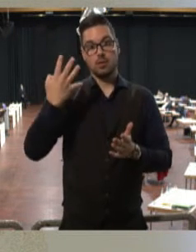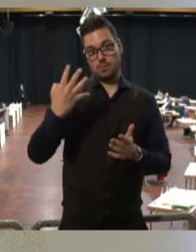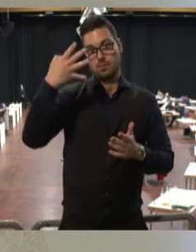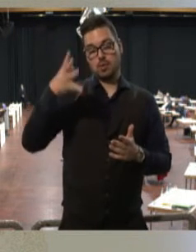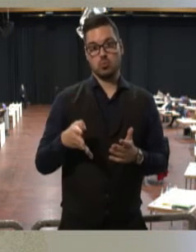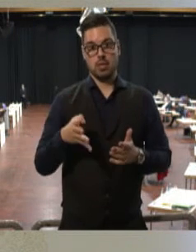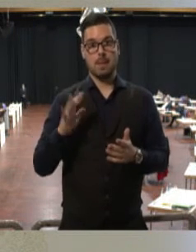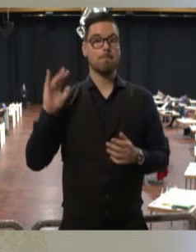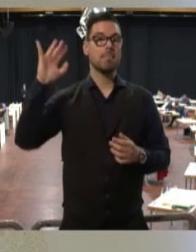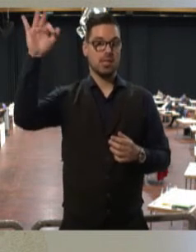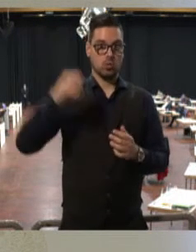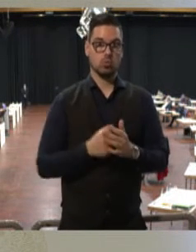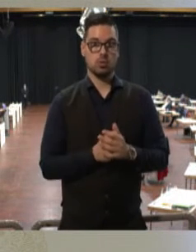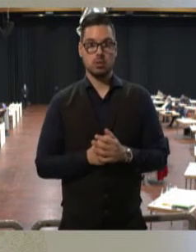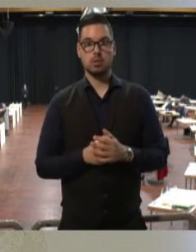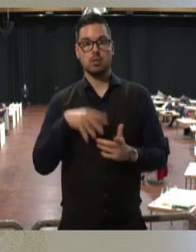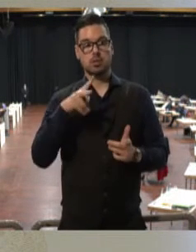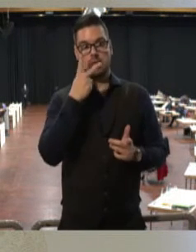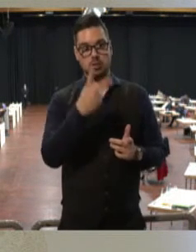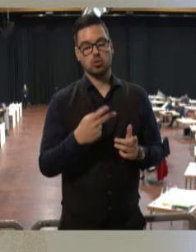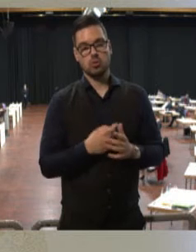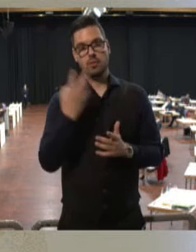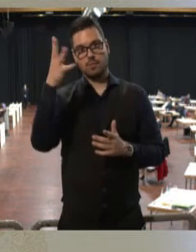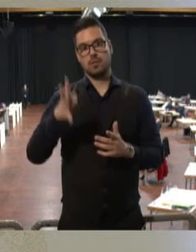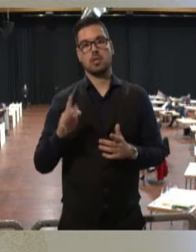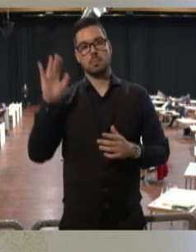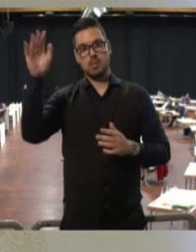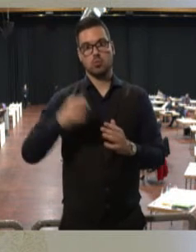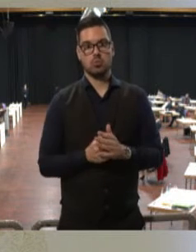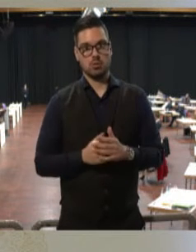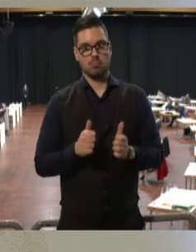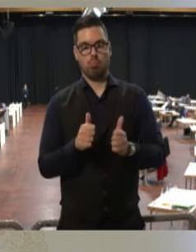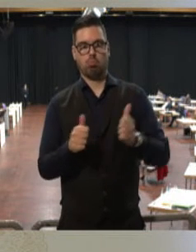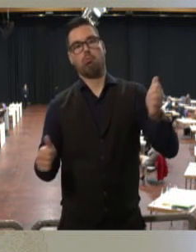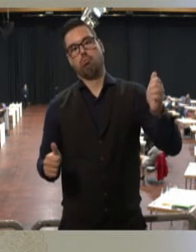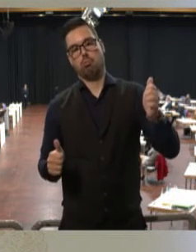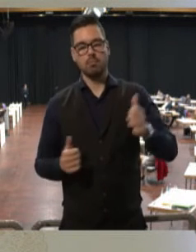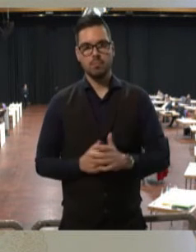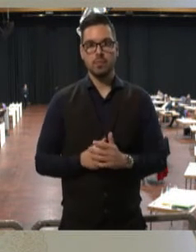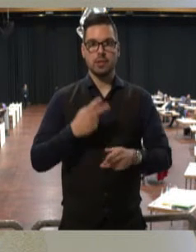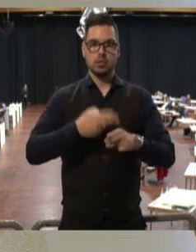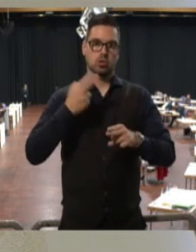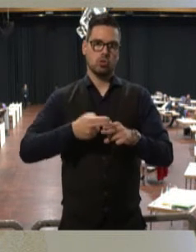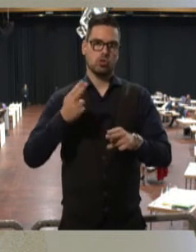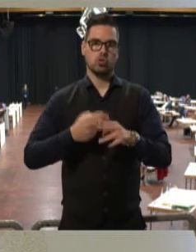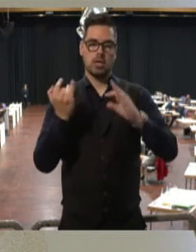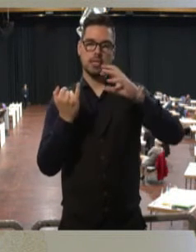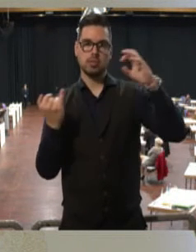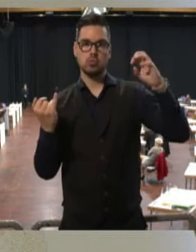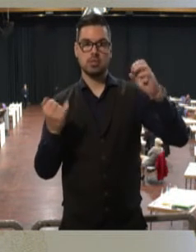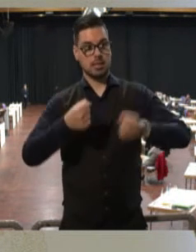der Wirtschaftsminister dann schon mal in Aussicht gestellt. Da gibt es eine gewisse Diskrepanz. Und die Stahlindustrie ist nach der